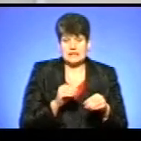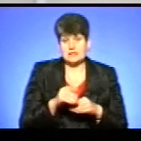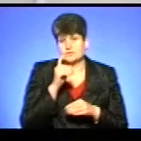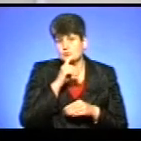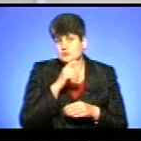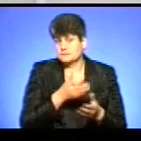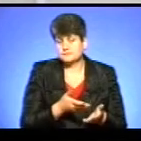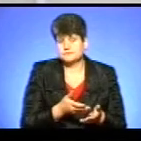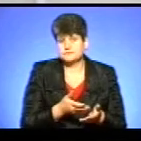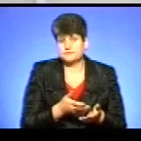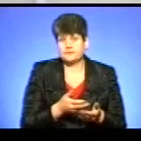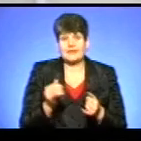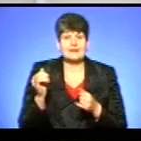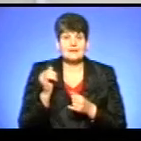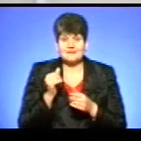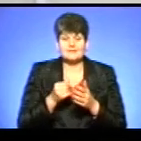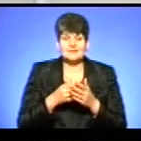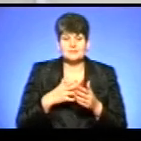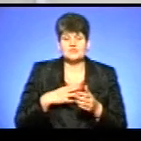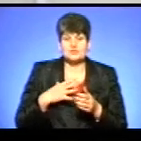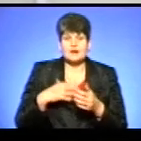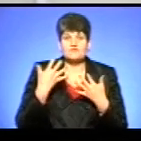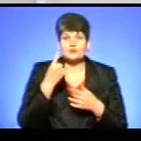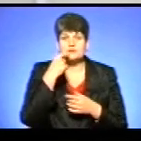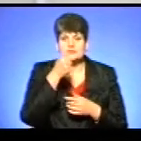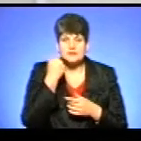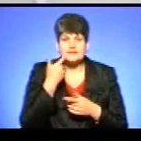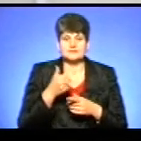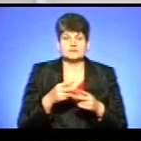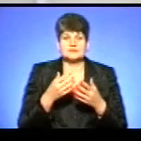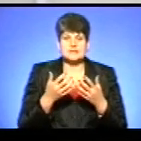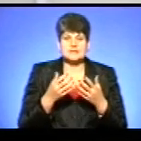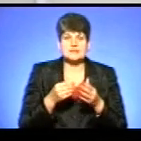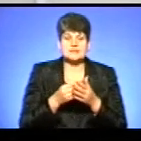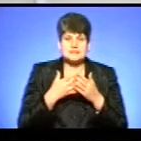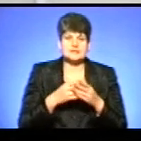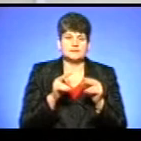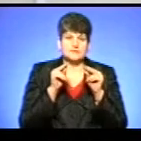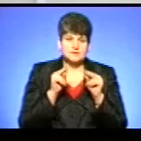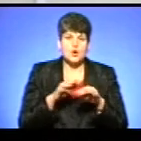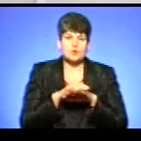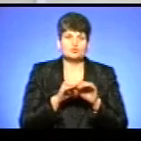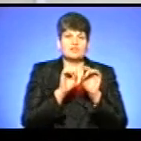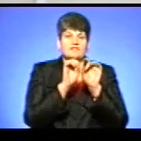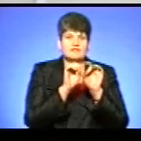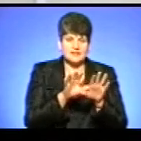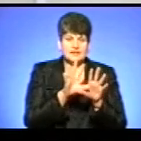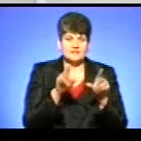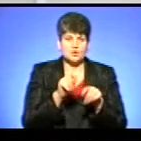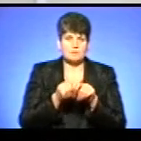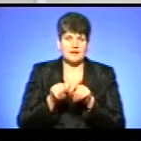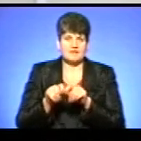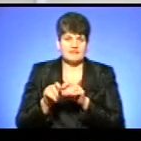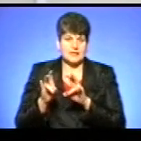диспаливу. І тарифи ми чекаємо вже рік. Тарифи є об'єктивні, ми розрахунки всі подали, всі розрахунки